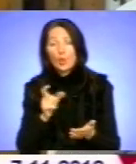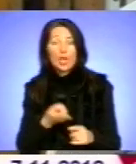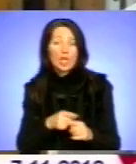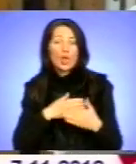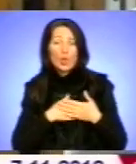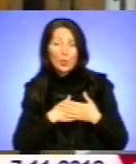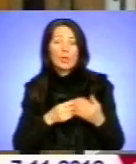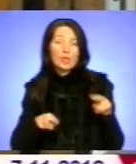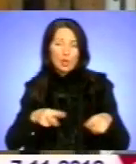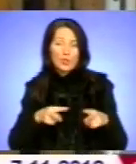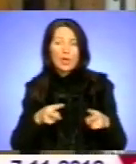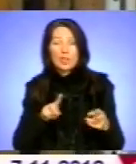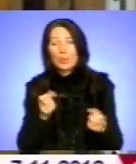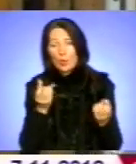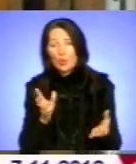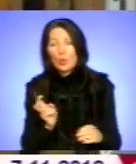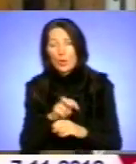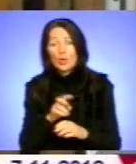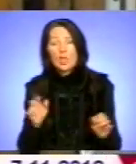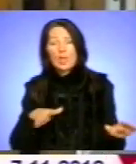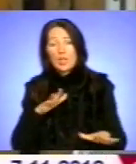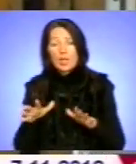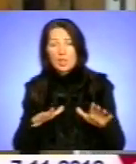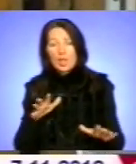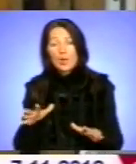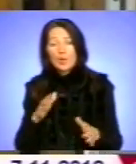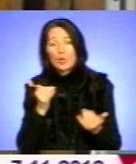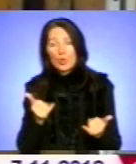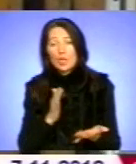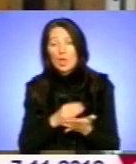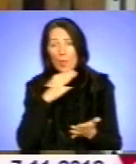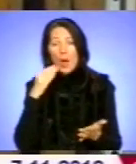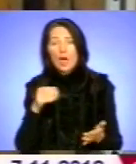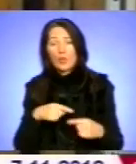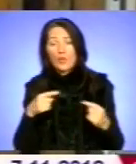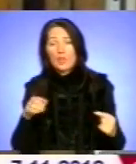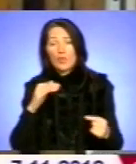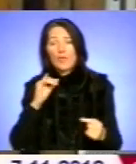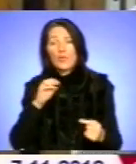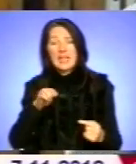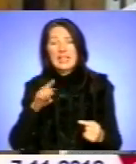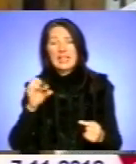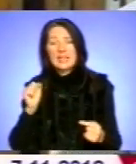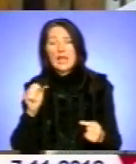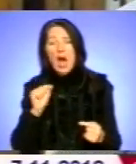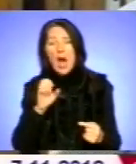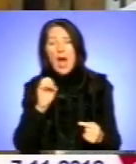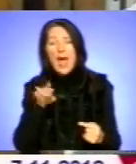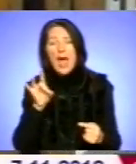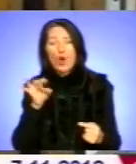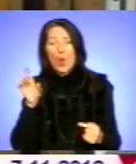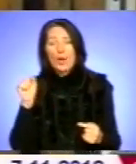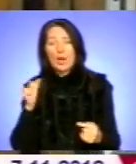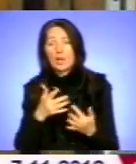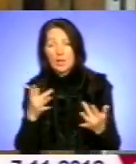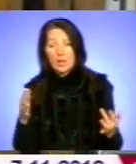приходять в тренажерний зал. На сьогоднішній день є багато видів і фітнесу, і аеробіки, є різні види тайбо, так